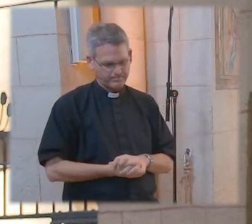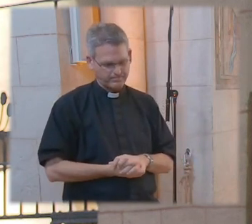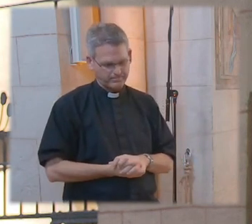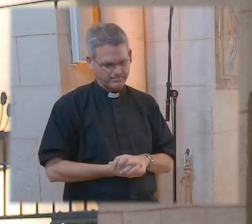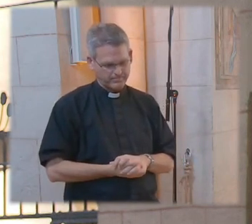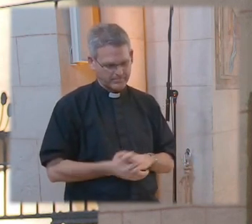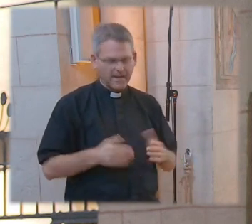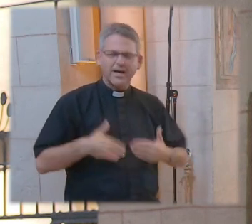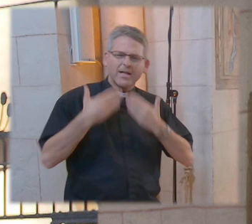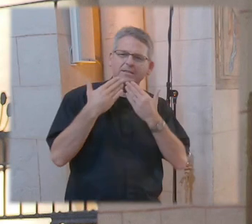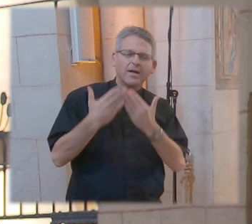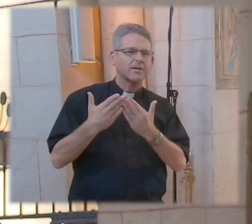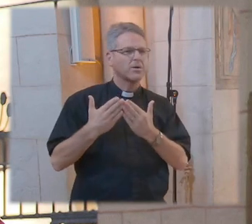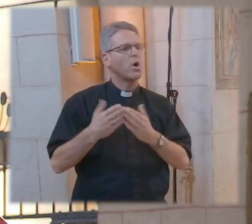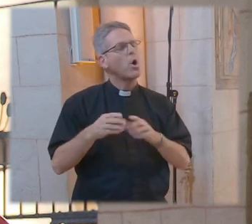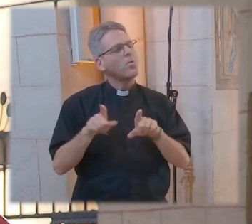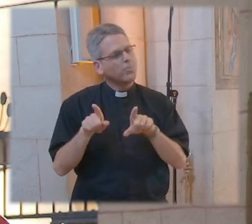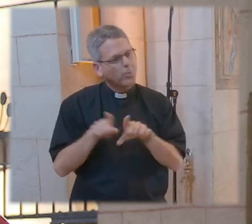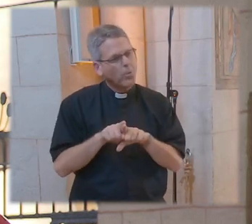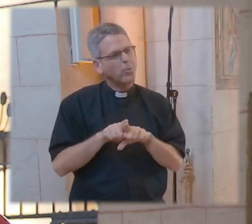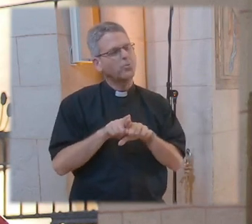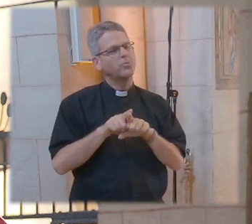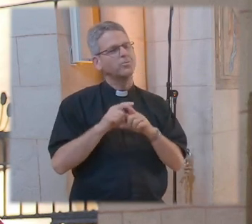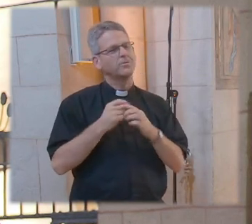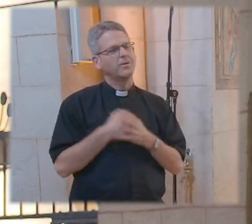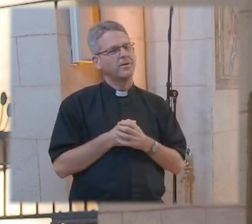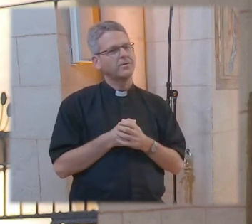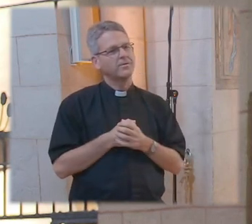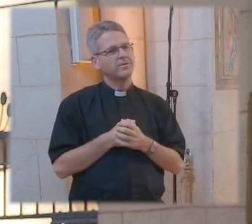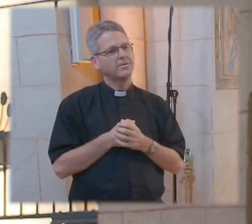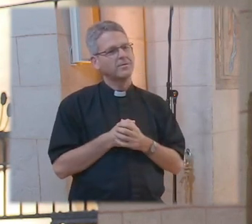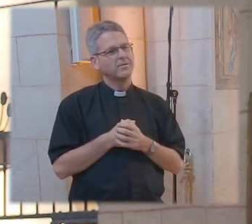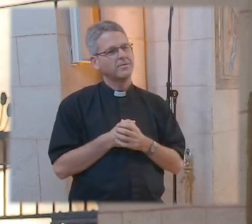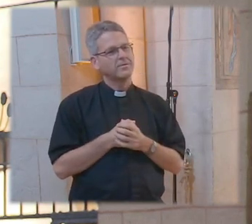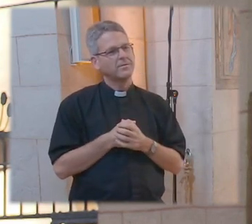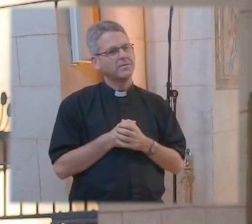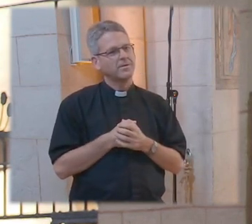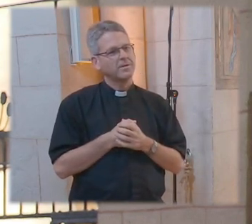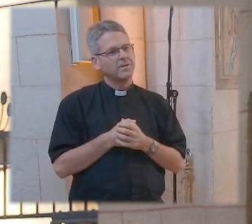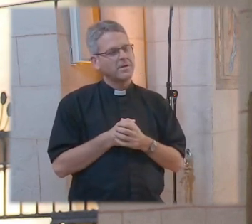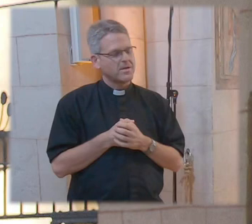Ich danke meinen Mitbrüdern, die ihre Ernährung an Vater Henges